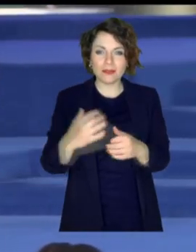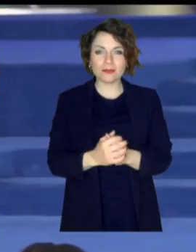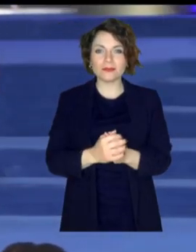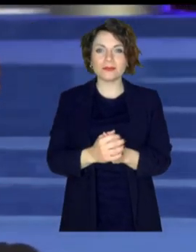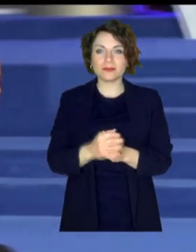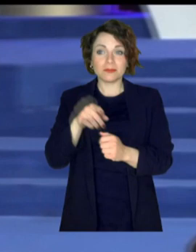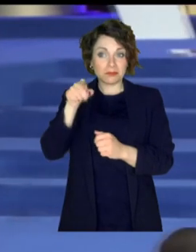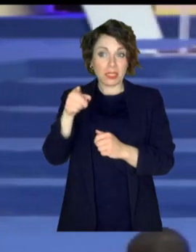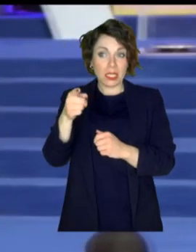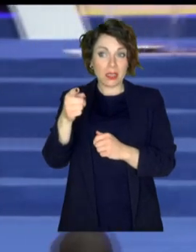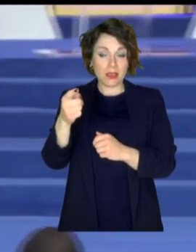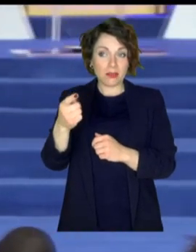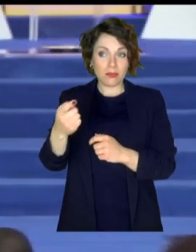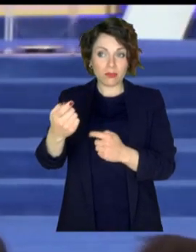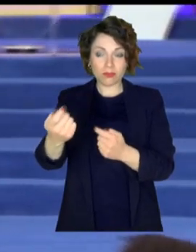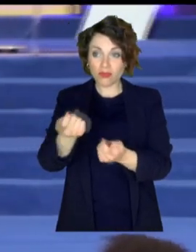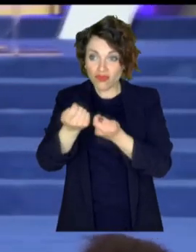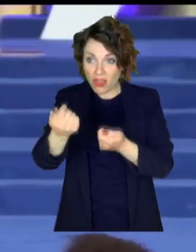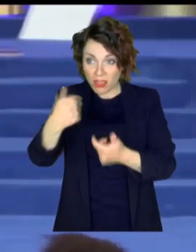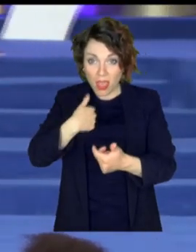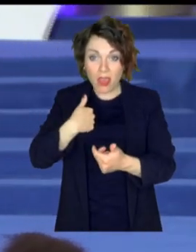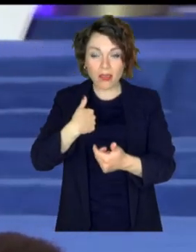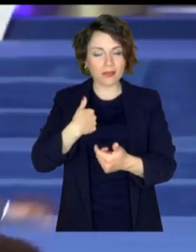Non ha dominio su di noi.